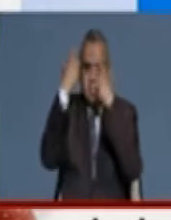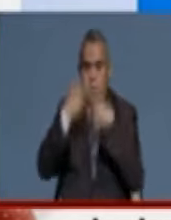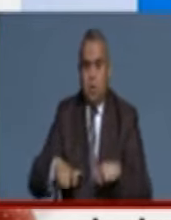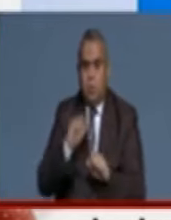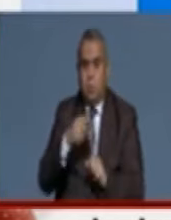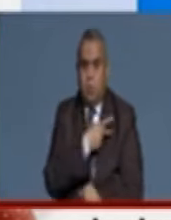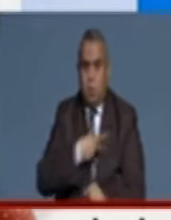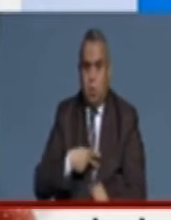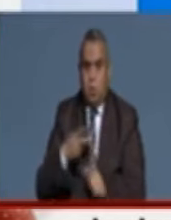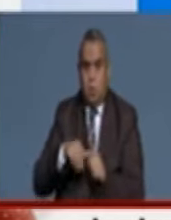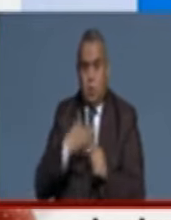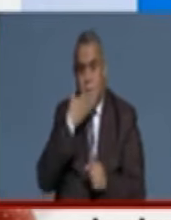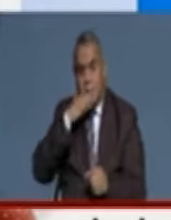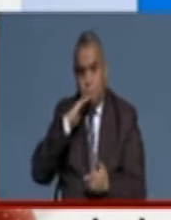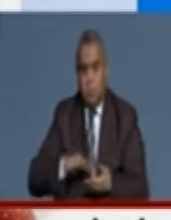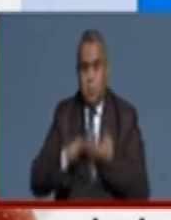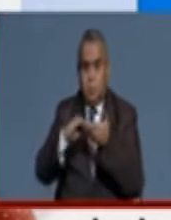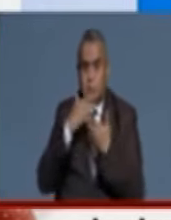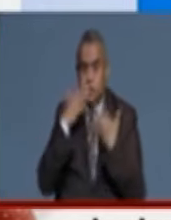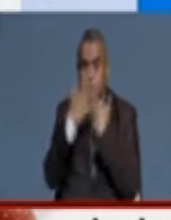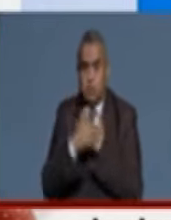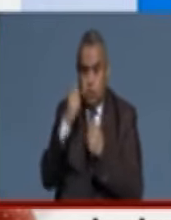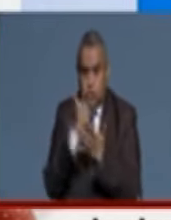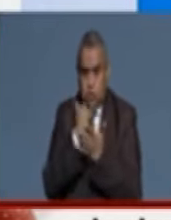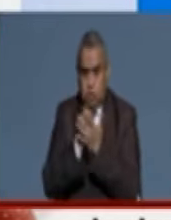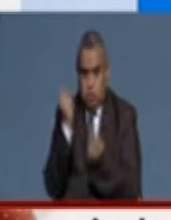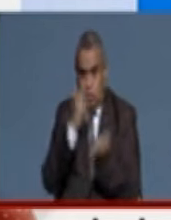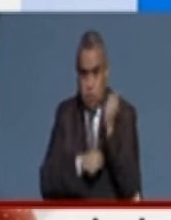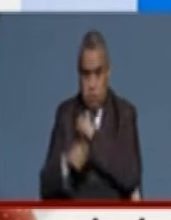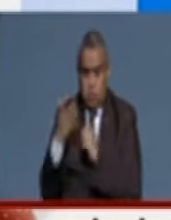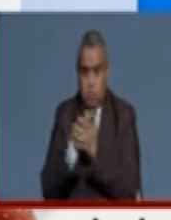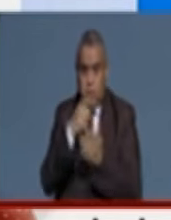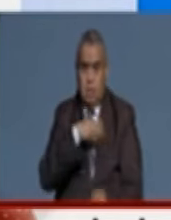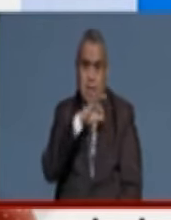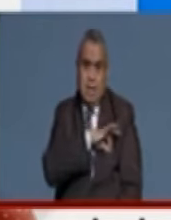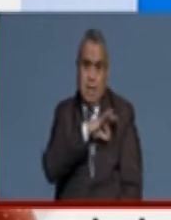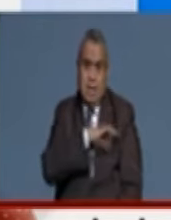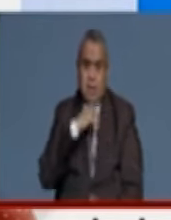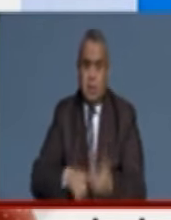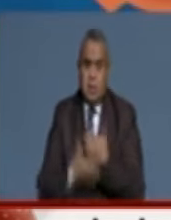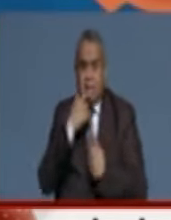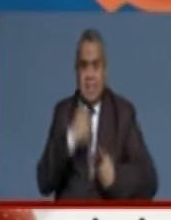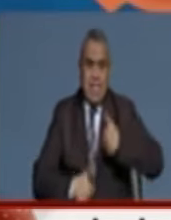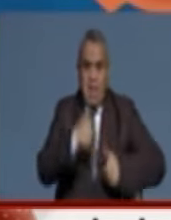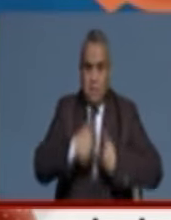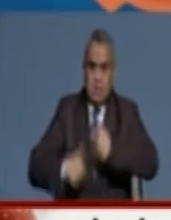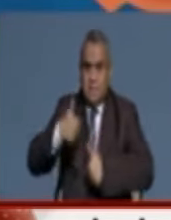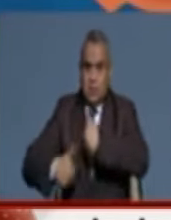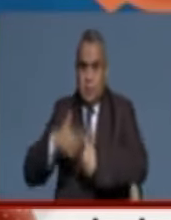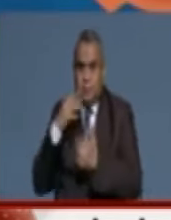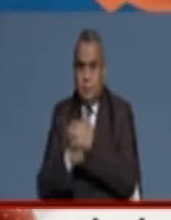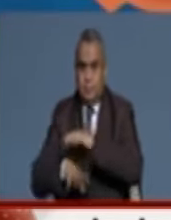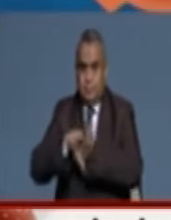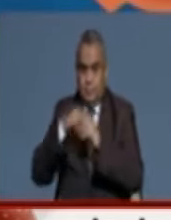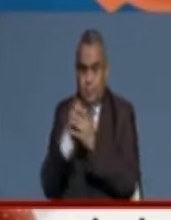اللي ساعدنا إن احنا نحقق حجم الشغل ده في الوقت القصير ده إن احنا استغلينا الميزات التنافسية الموجودة، وإن احنا بنينا على الدولة